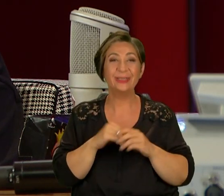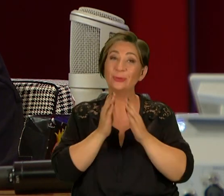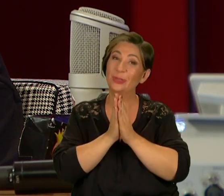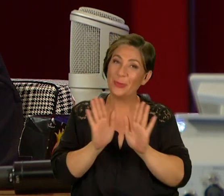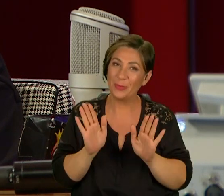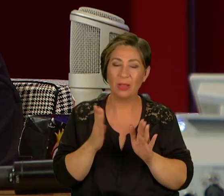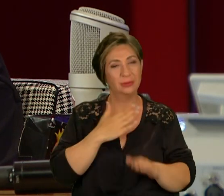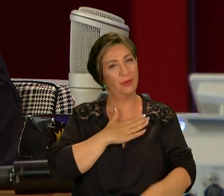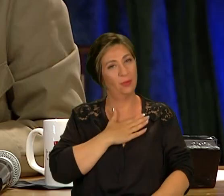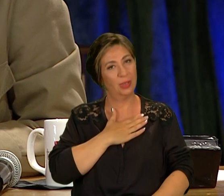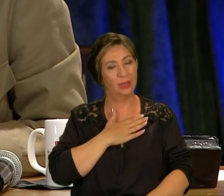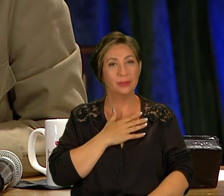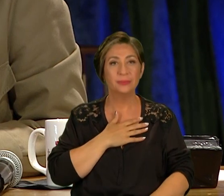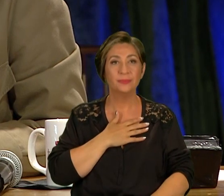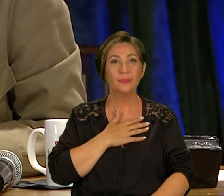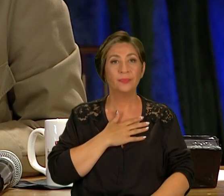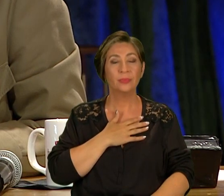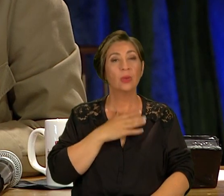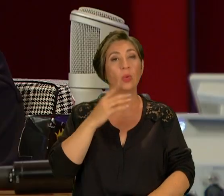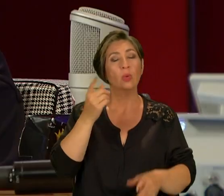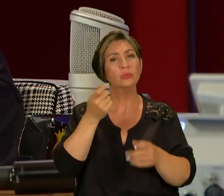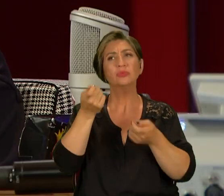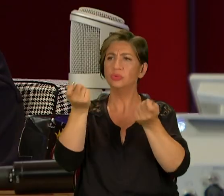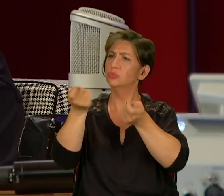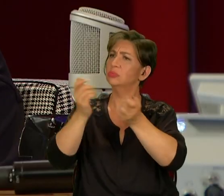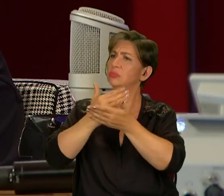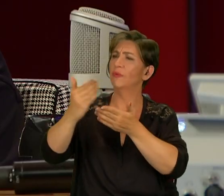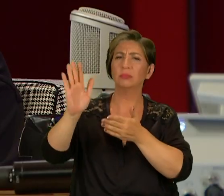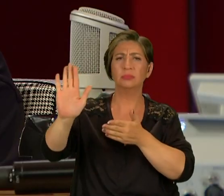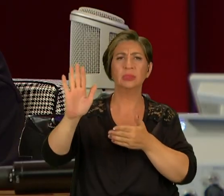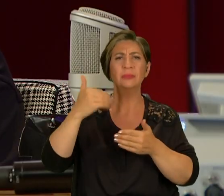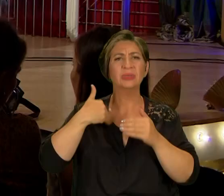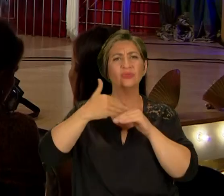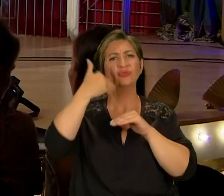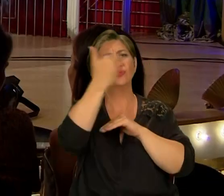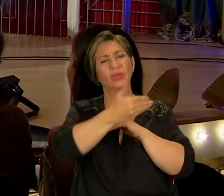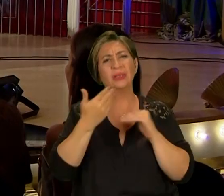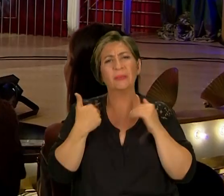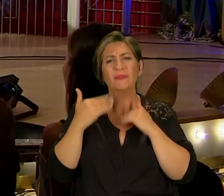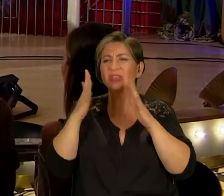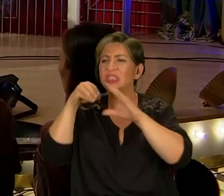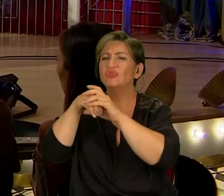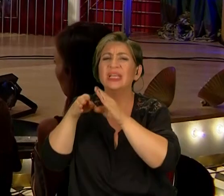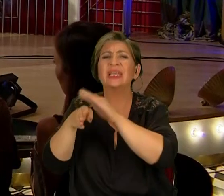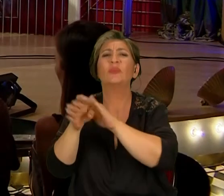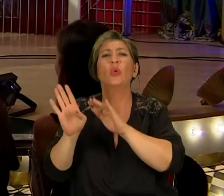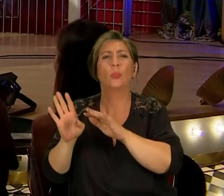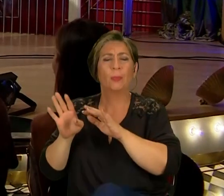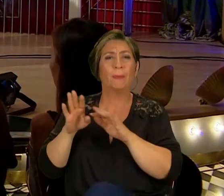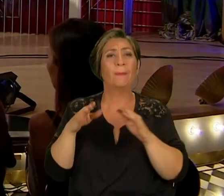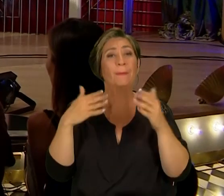kusura bakmayın. Estağfurullah, estağfurullah. Yani o işi götürüyorlar onlar. Ben dışarısındayım açıkçası ya. Hı.